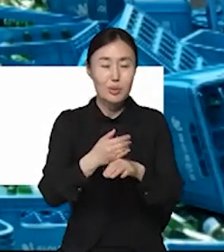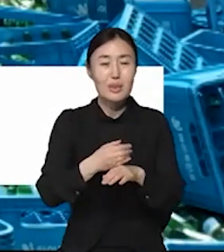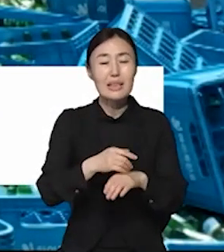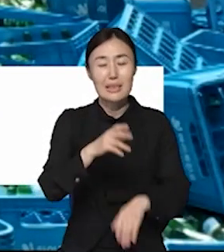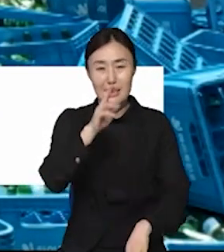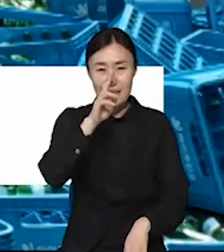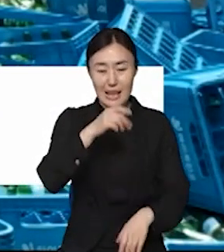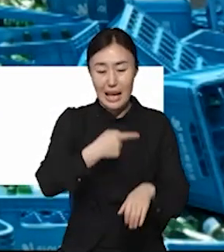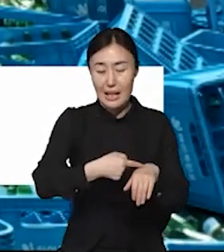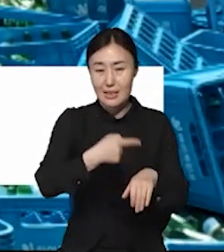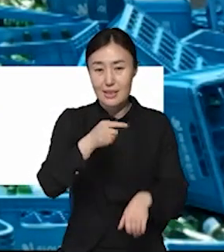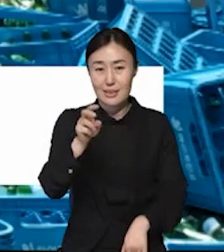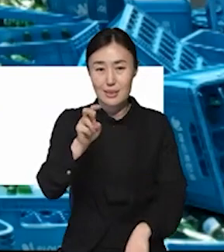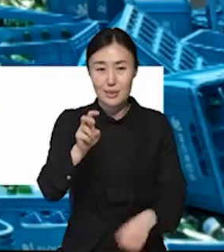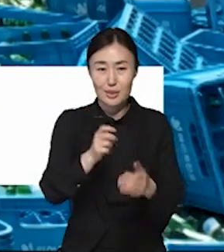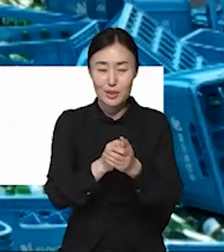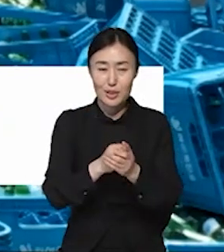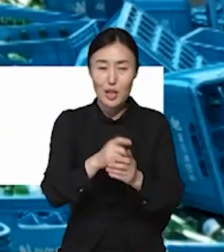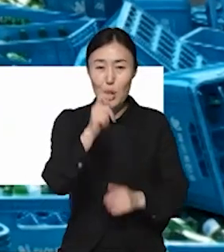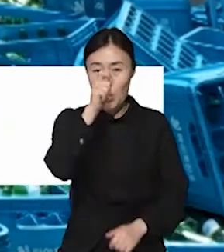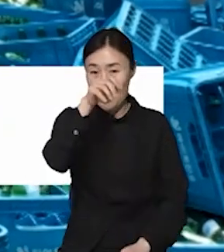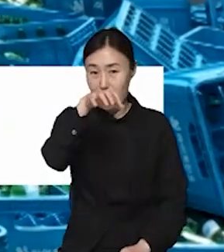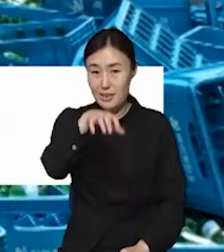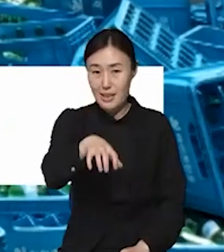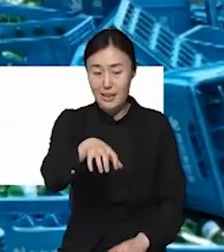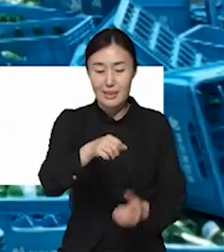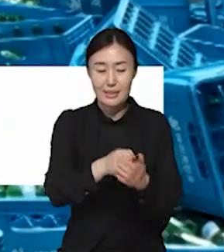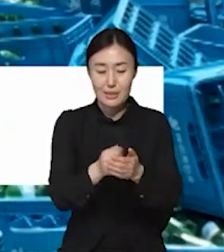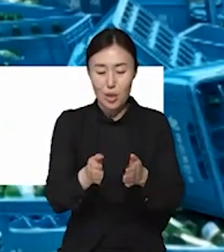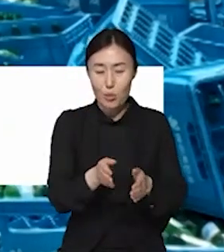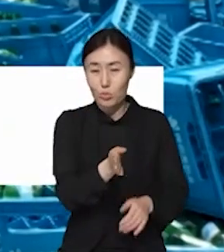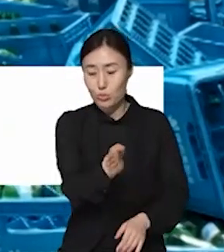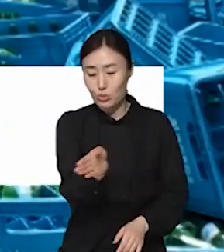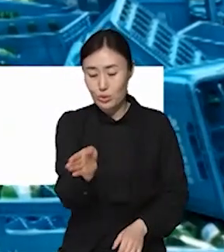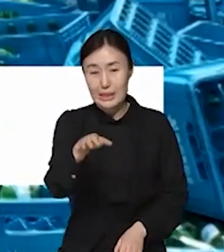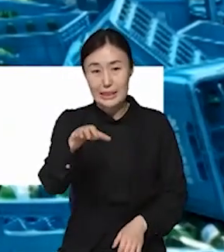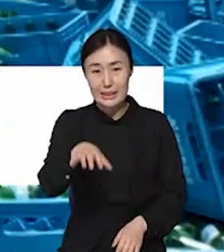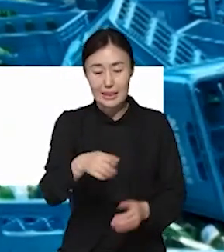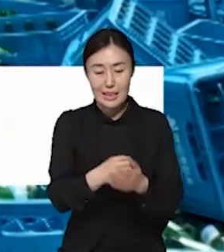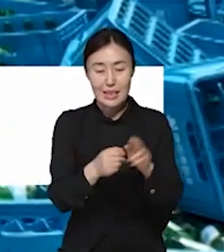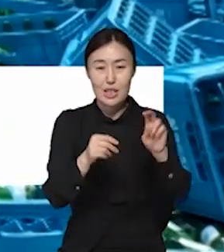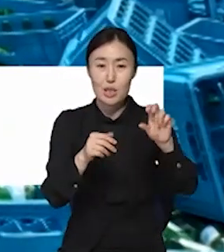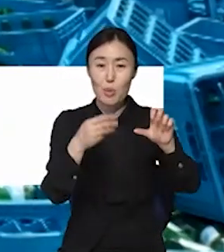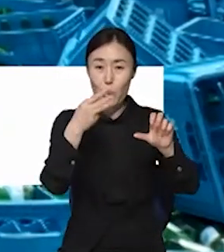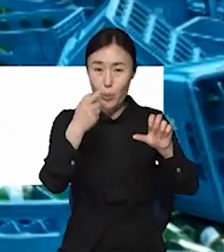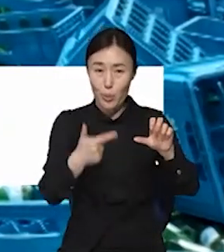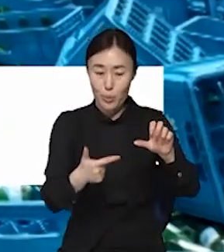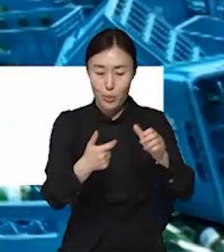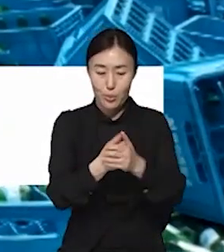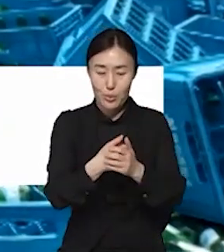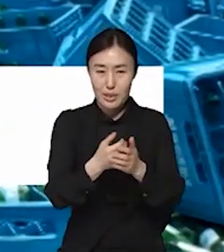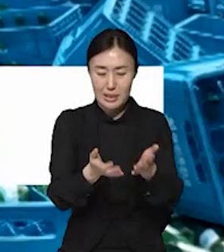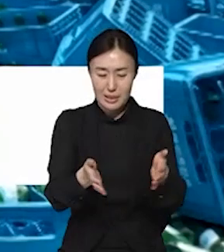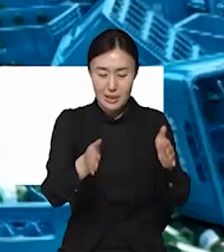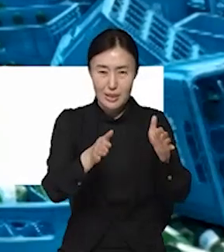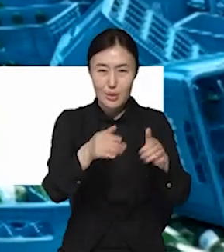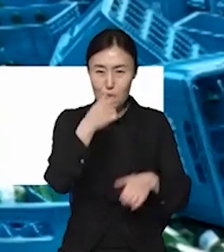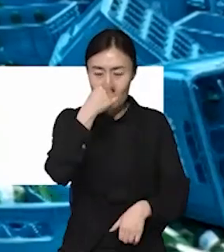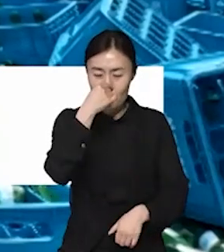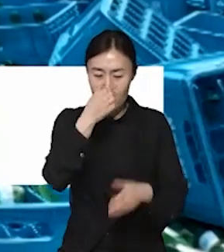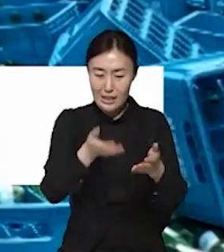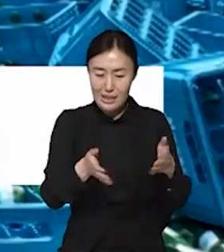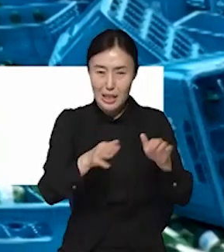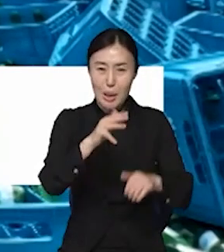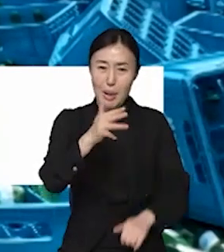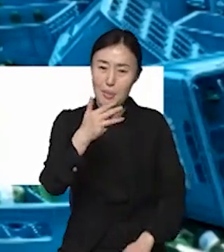55분쯤 담양군 고창담양 고속도로 북광주 나들목 커브길에서 25톤 화물차에 실려있던 소주 상자